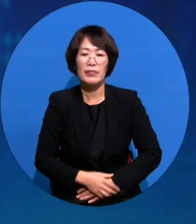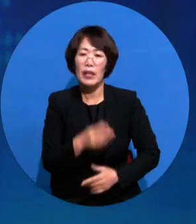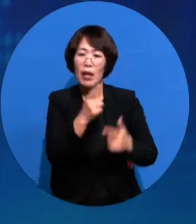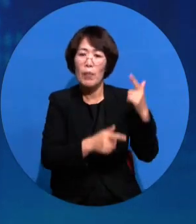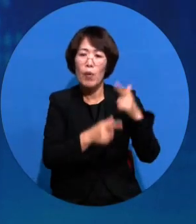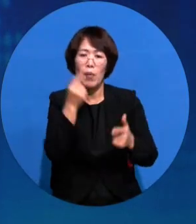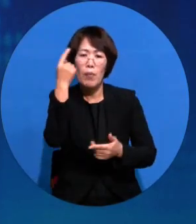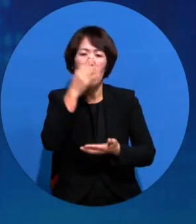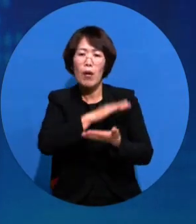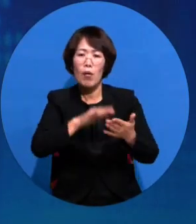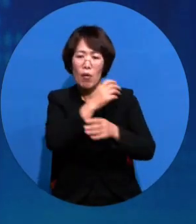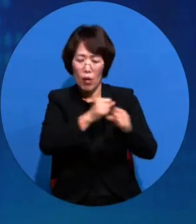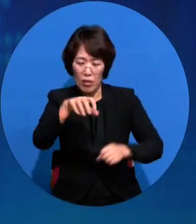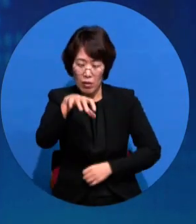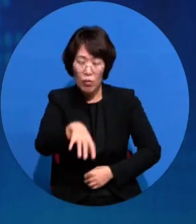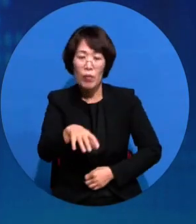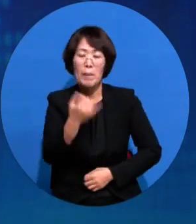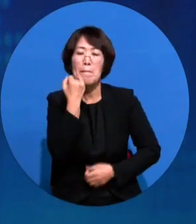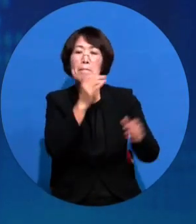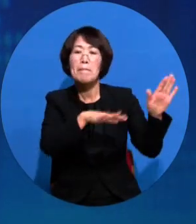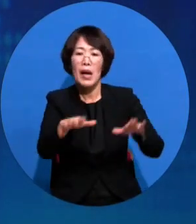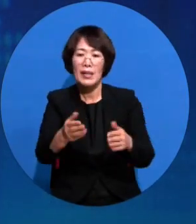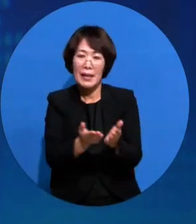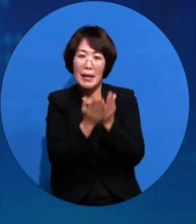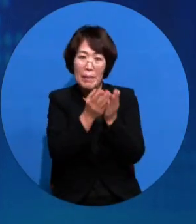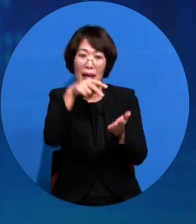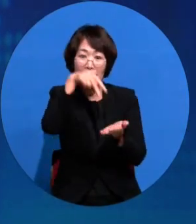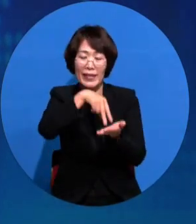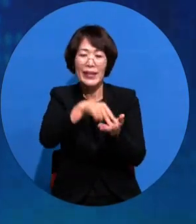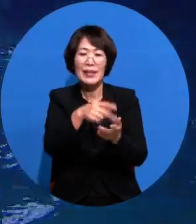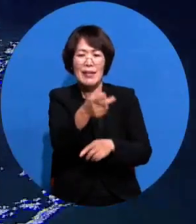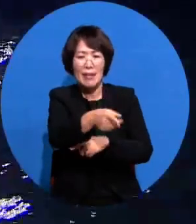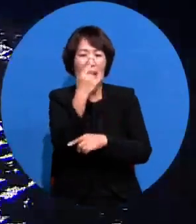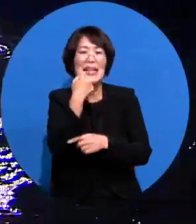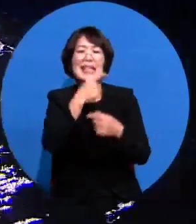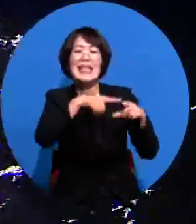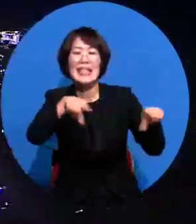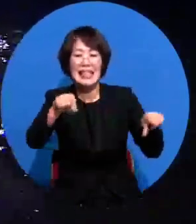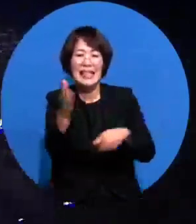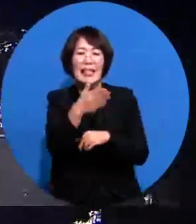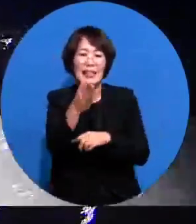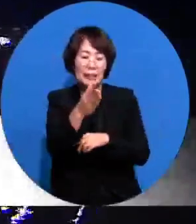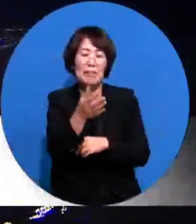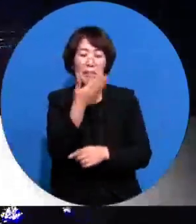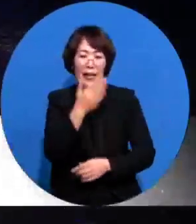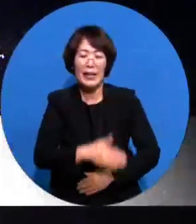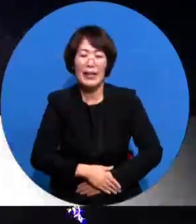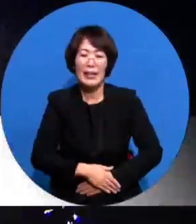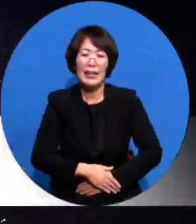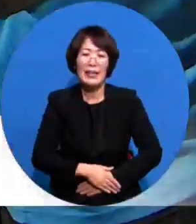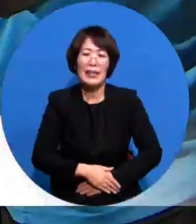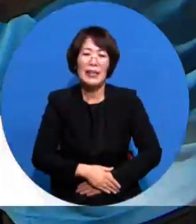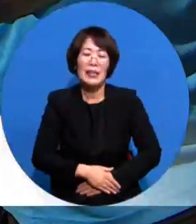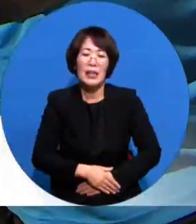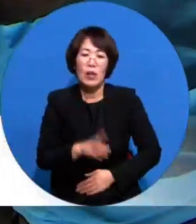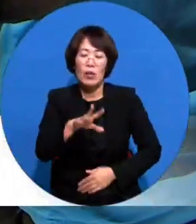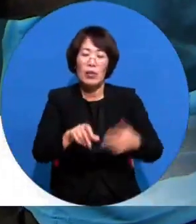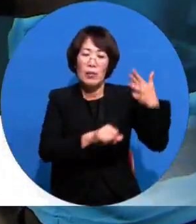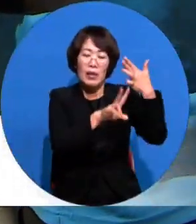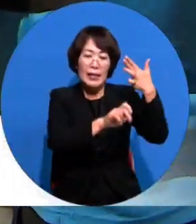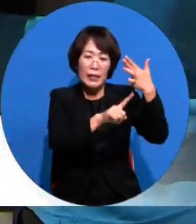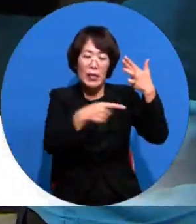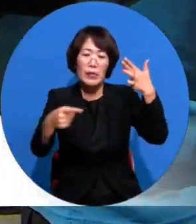목포 평화광장 앞바다에서 선상 갈치 낚시가 시작됩니다. 선상 갈치 낚시는 오는